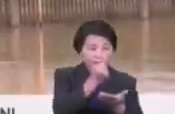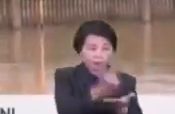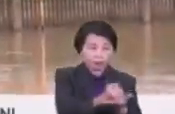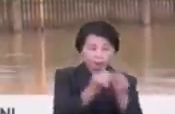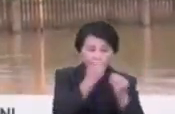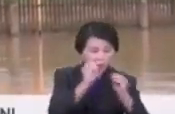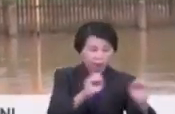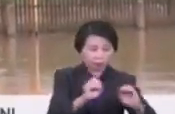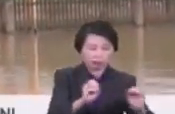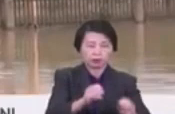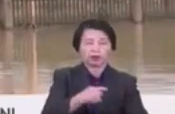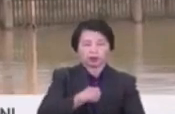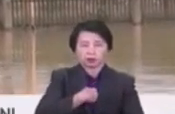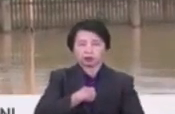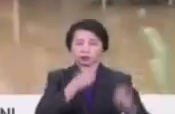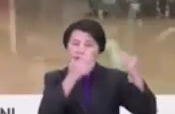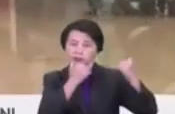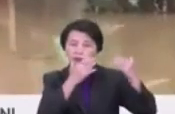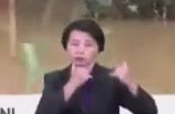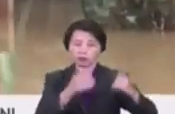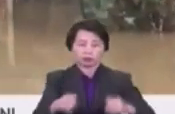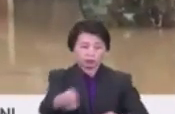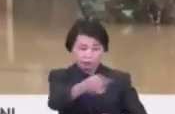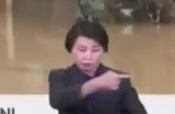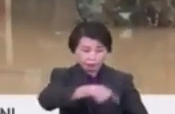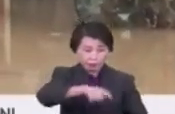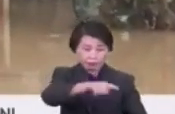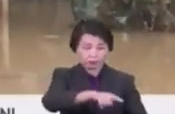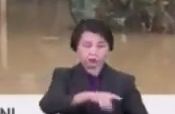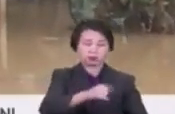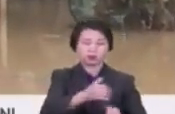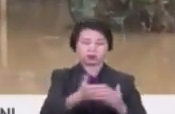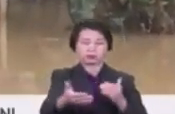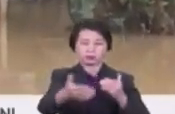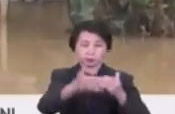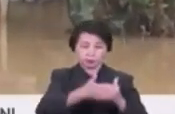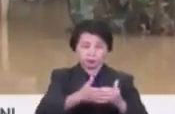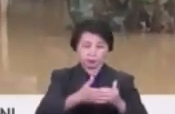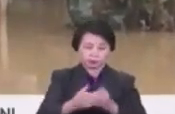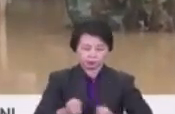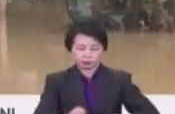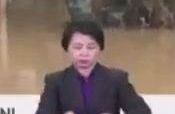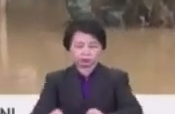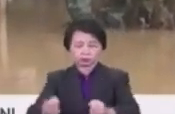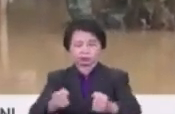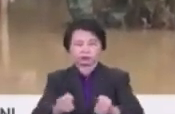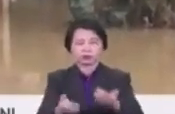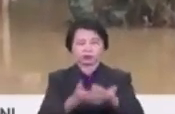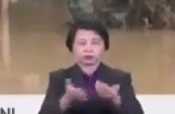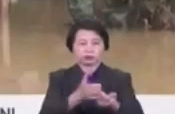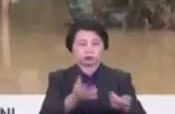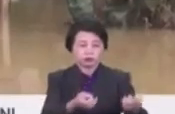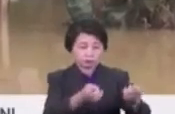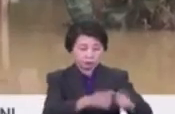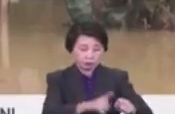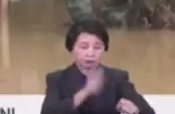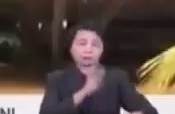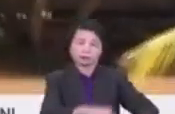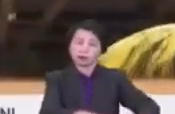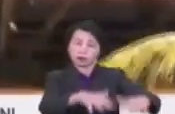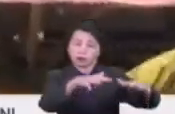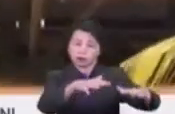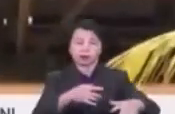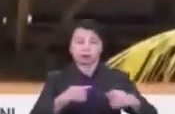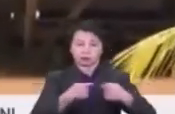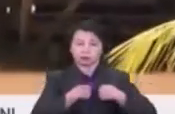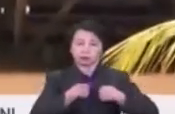makanan. Saya berharap mereka-mereka yang berdekatan dengan tepi sungai yang mudah dilanda banjir Saya